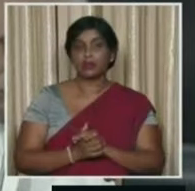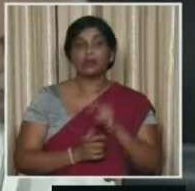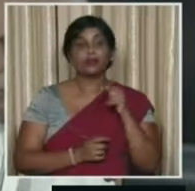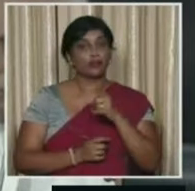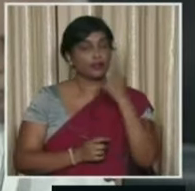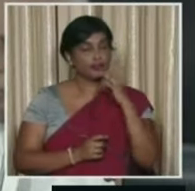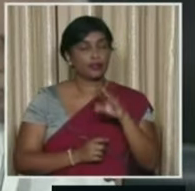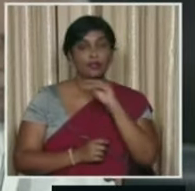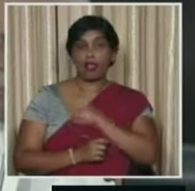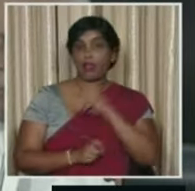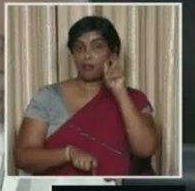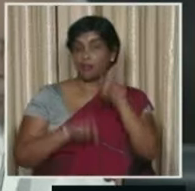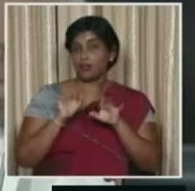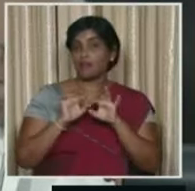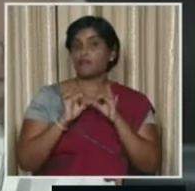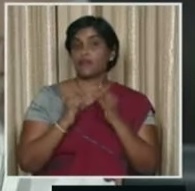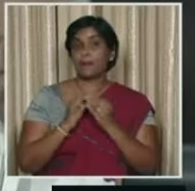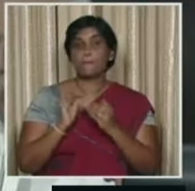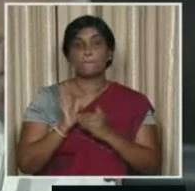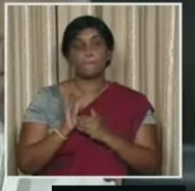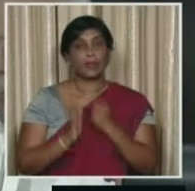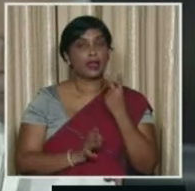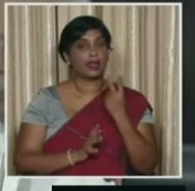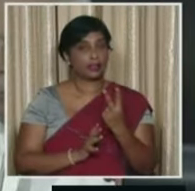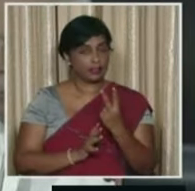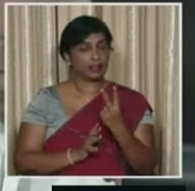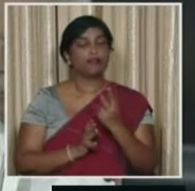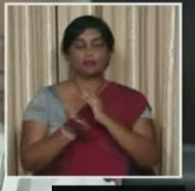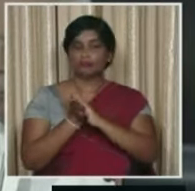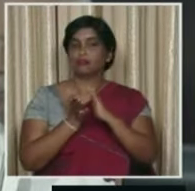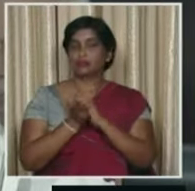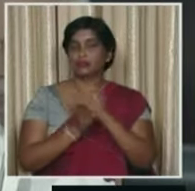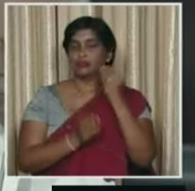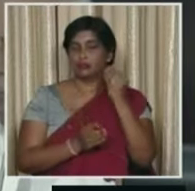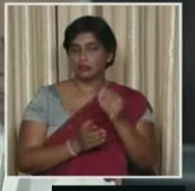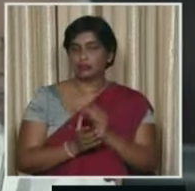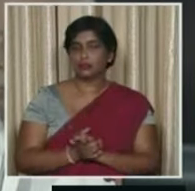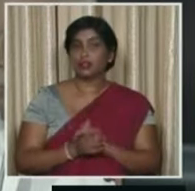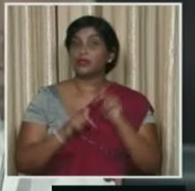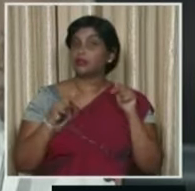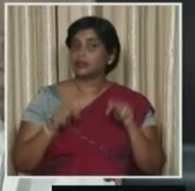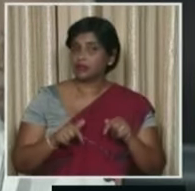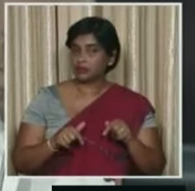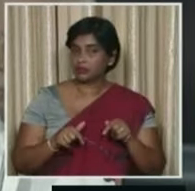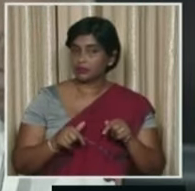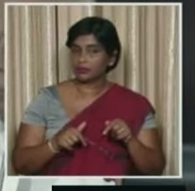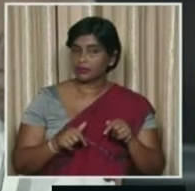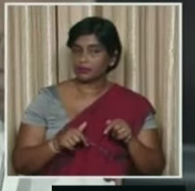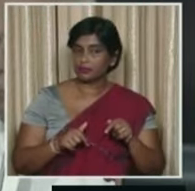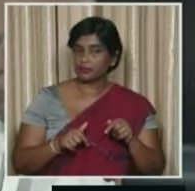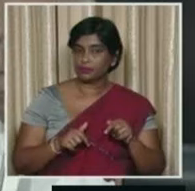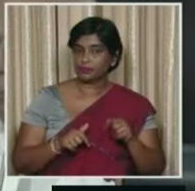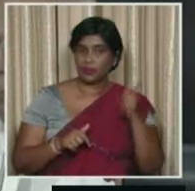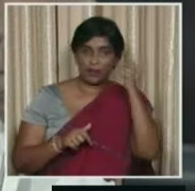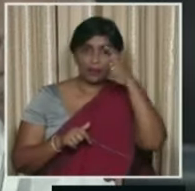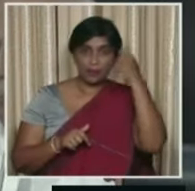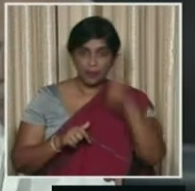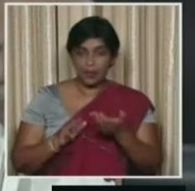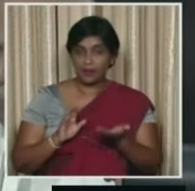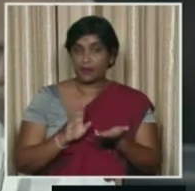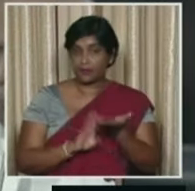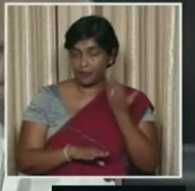නිසා ප්‍රතිලාභී පවුල් මිලියන 2කට සහන සැලසෙනවා. දැනට පඩි වැඩි කරන්නේ